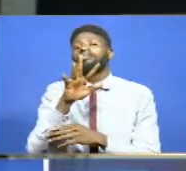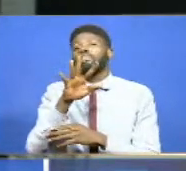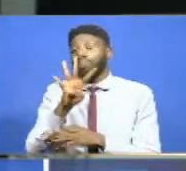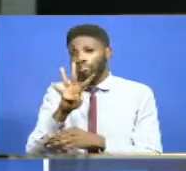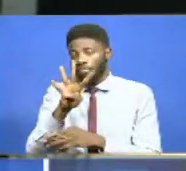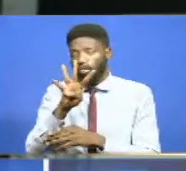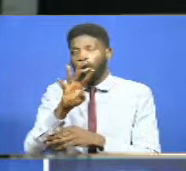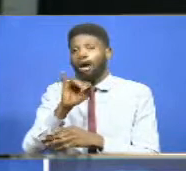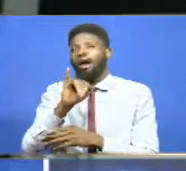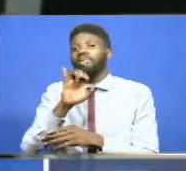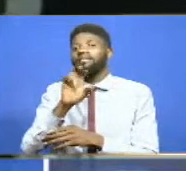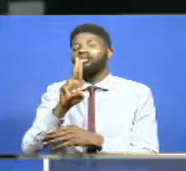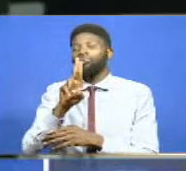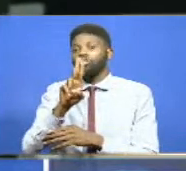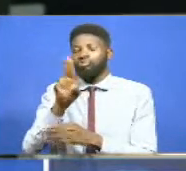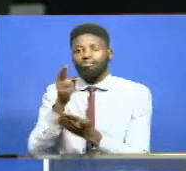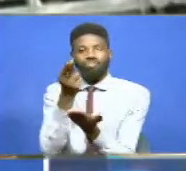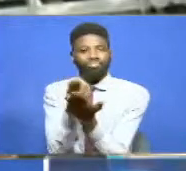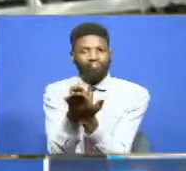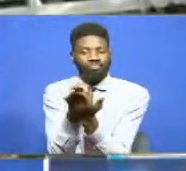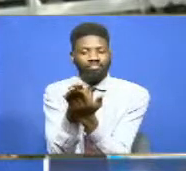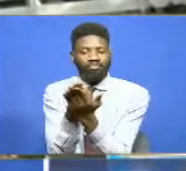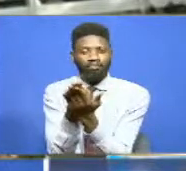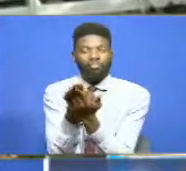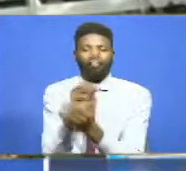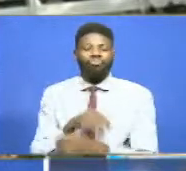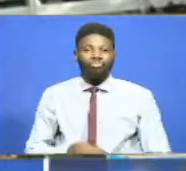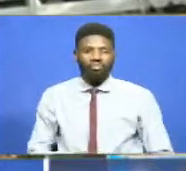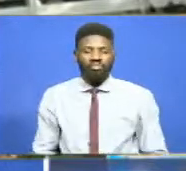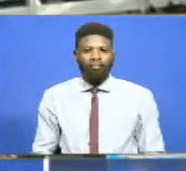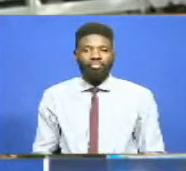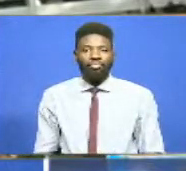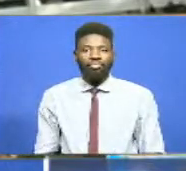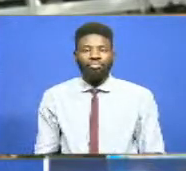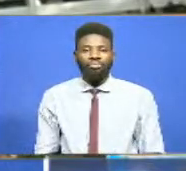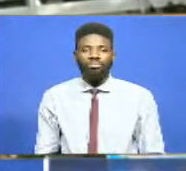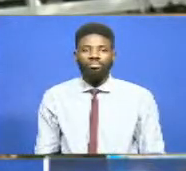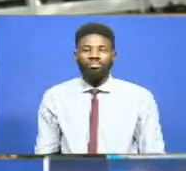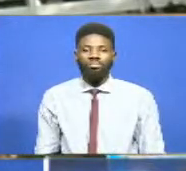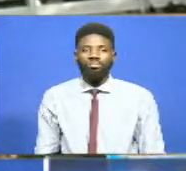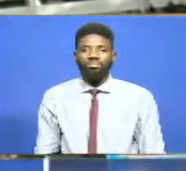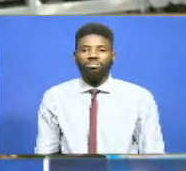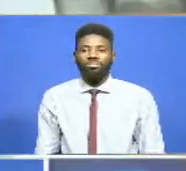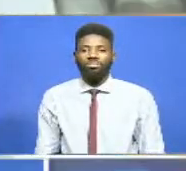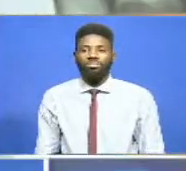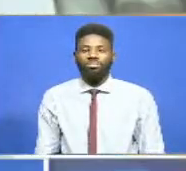mahututi. Irene Mchuma Odim, Darubini, Channel 1.